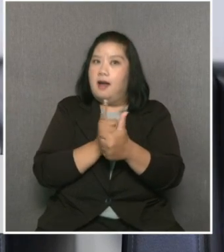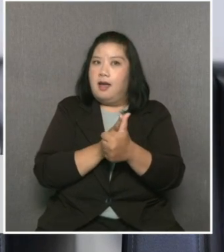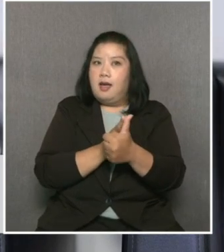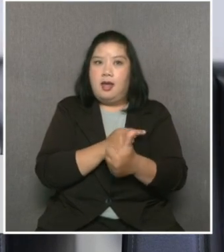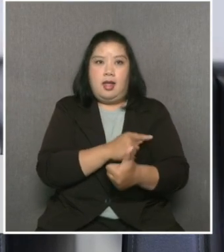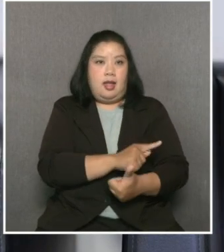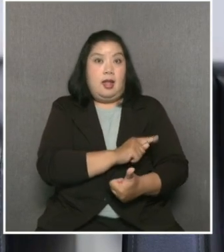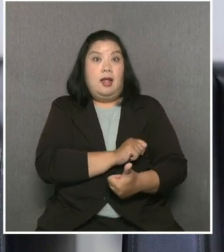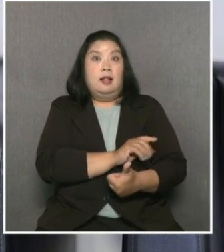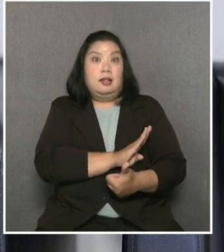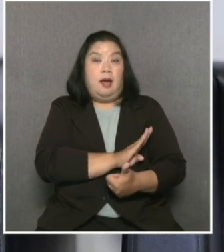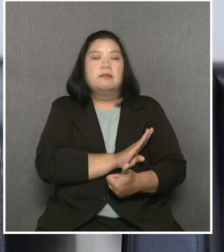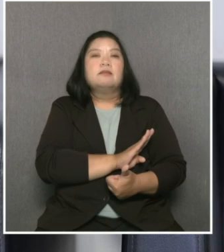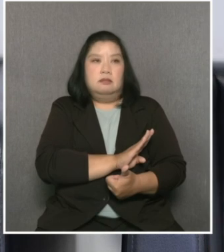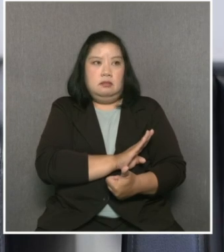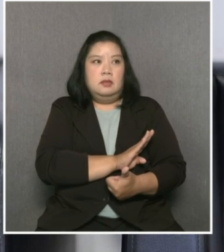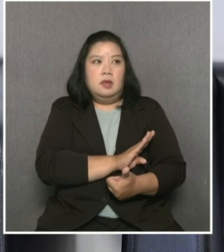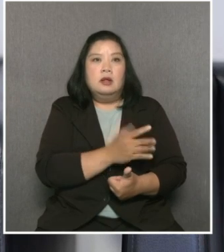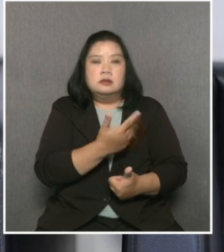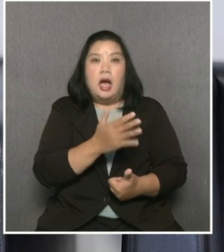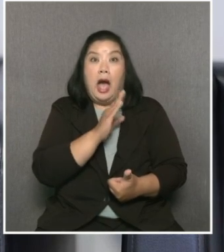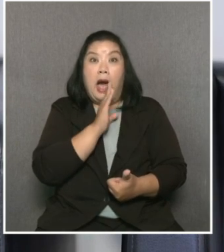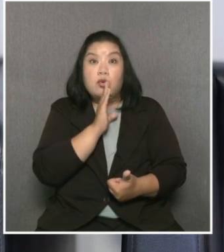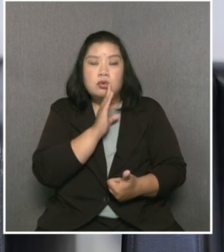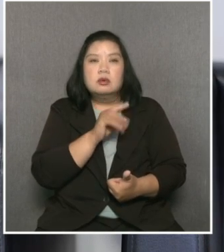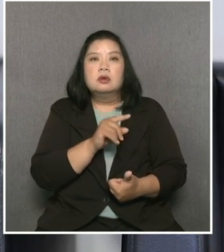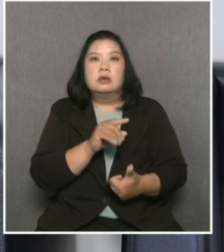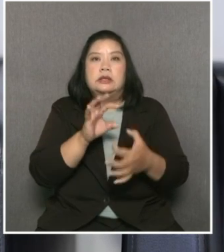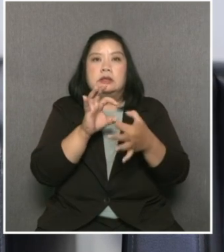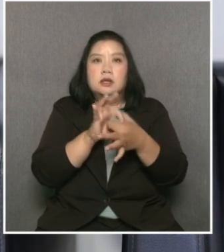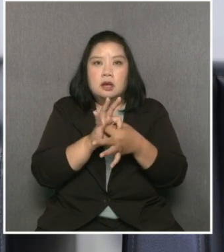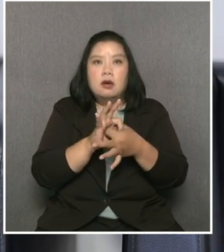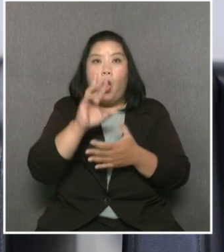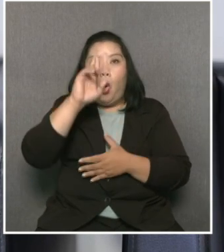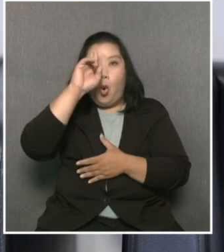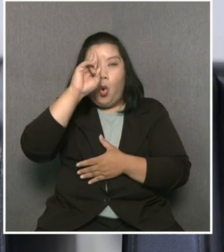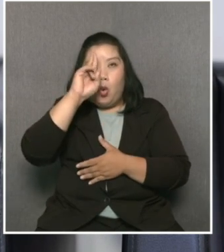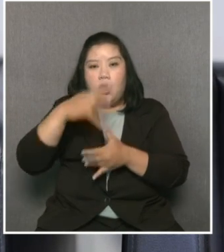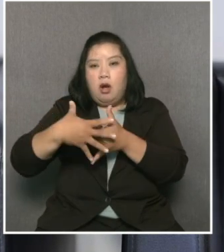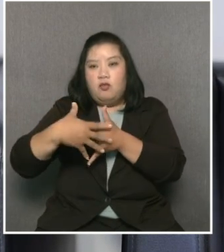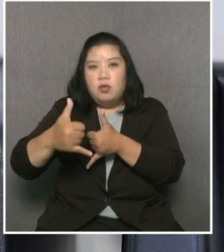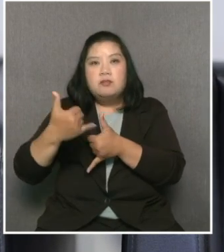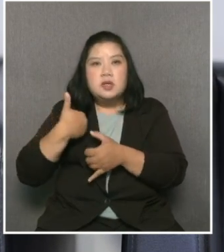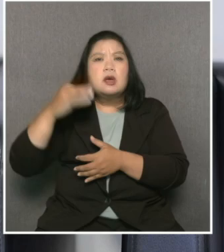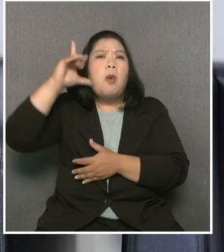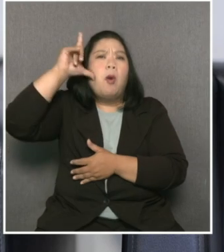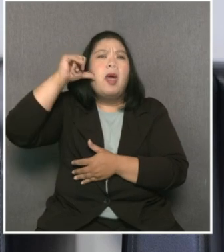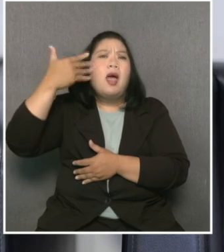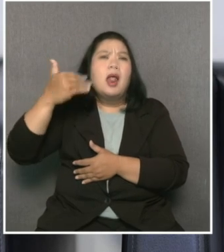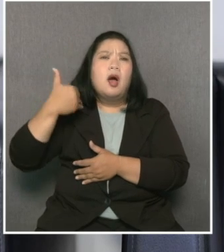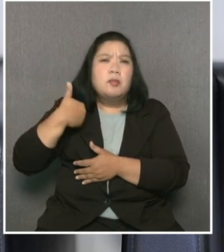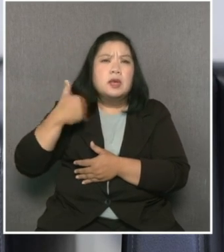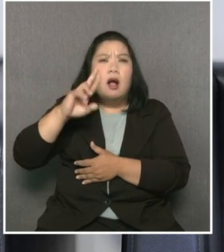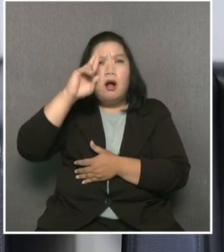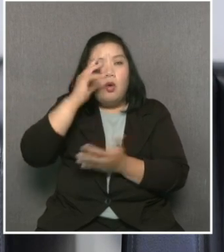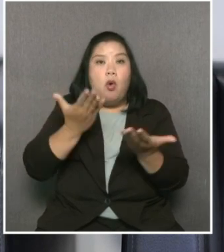ราจะทำงานหนักแล้วถ้าบวกกับภาวะที่มีกรรมพันธุ์นะคะคุณพ่อคุณแม่เป็นโรคเบาหวานอันนั้น